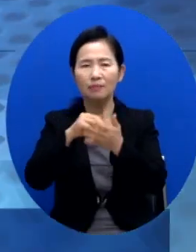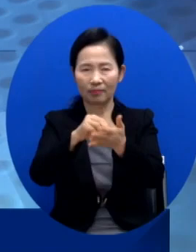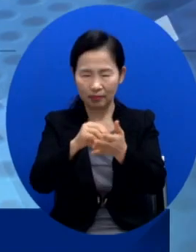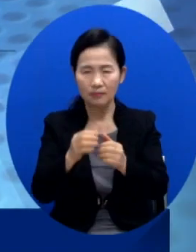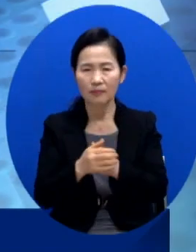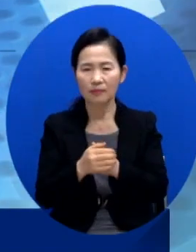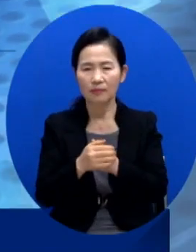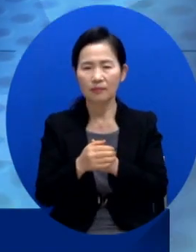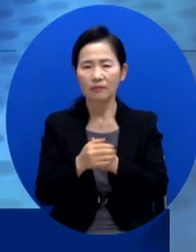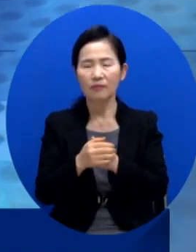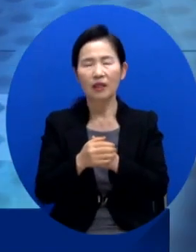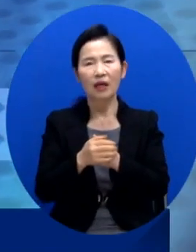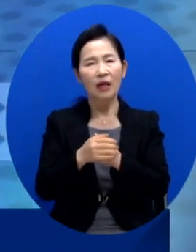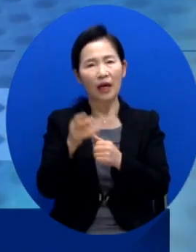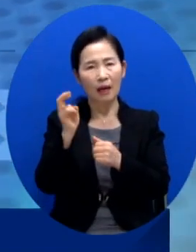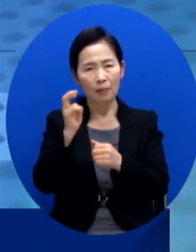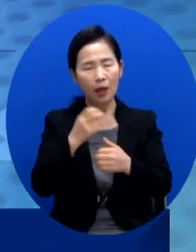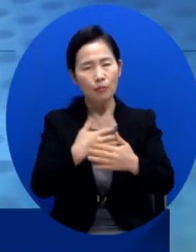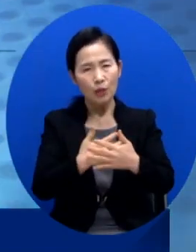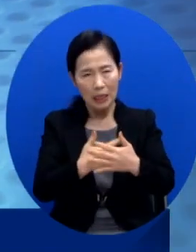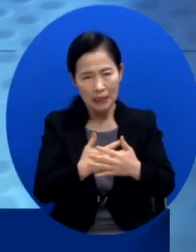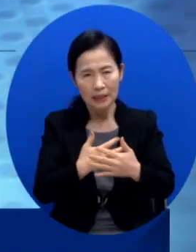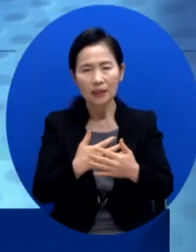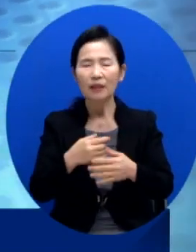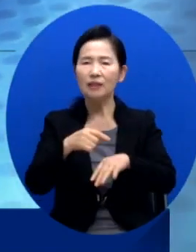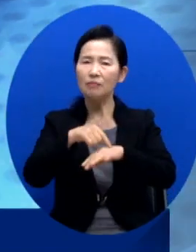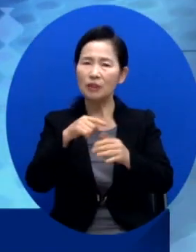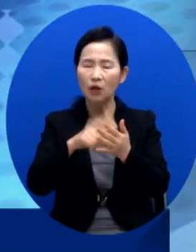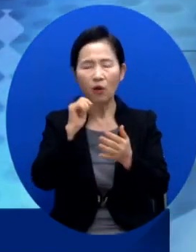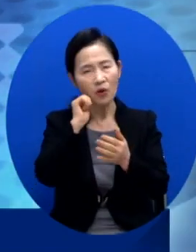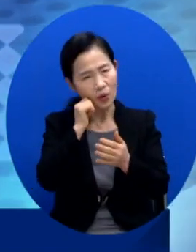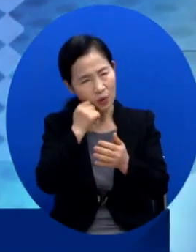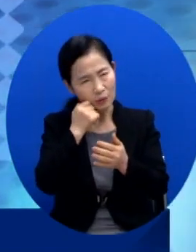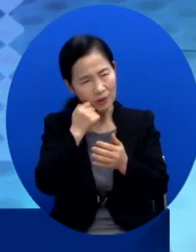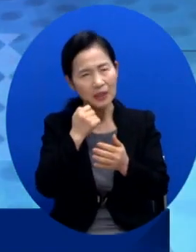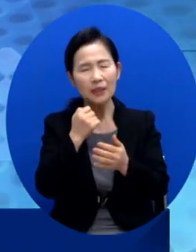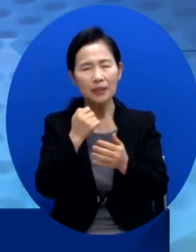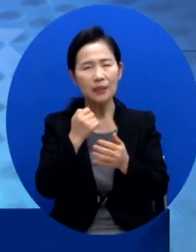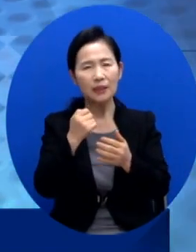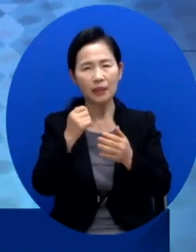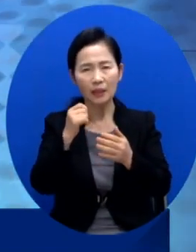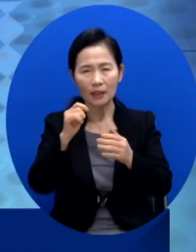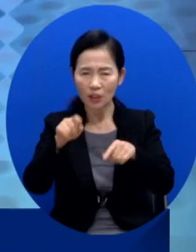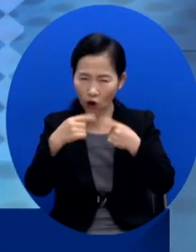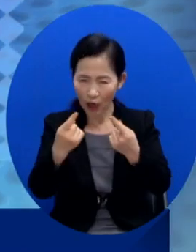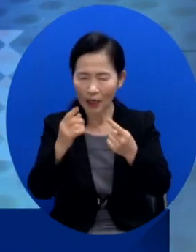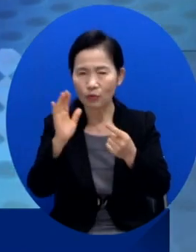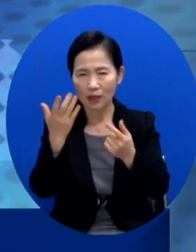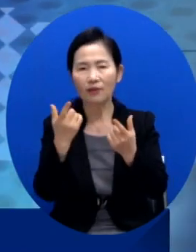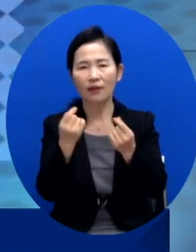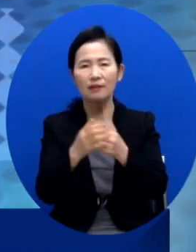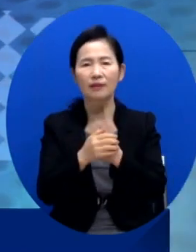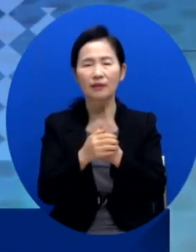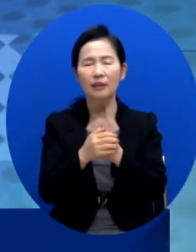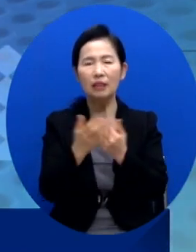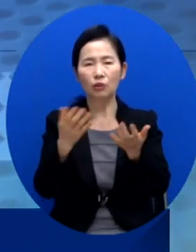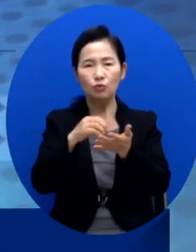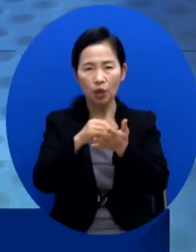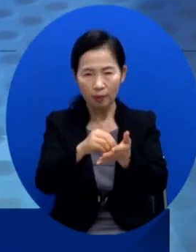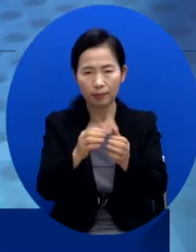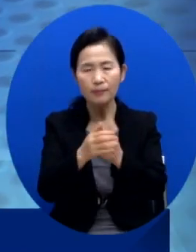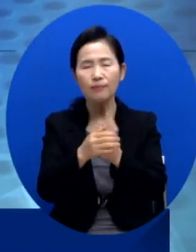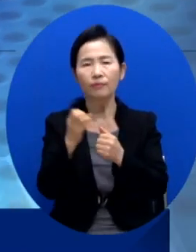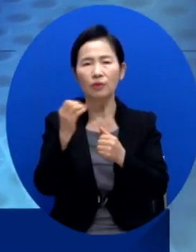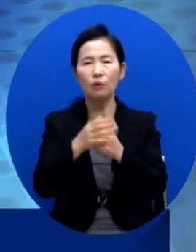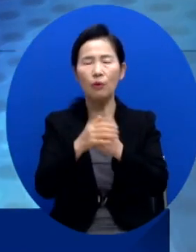아무래도 불안과 같은 심리적 어려움이 주요한 요인으로 보입니다. 취업난, 경제적 어려움, 그리고